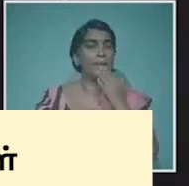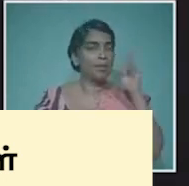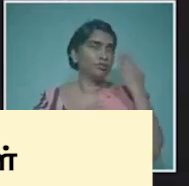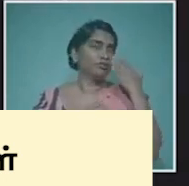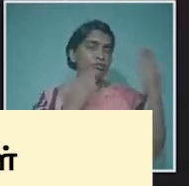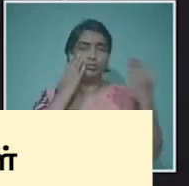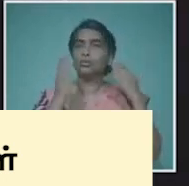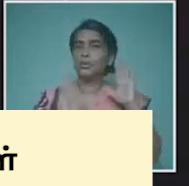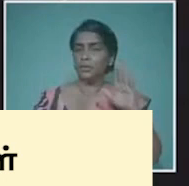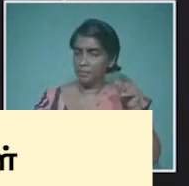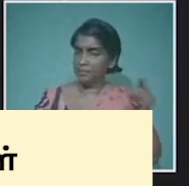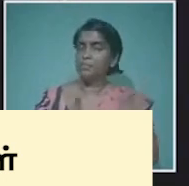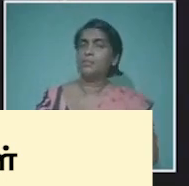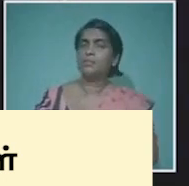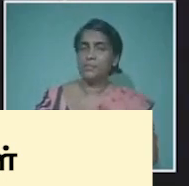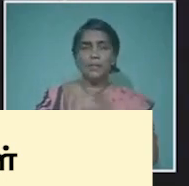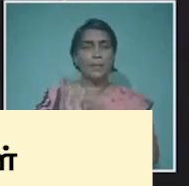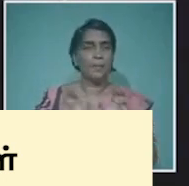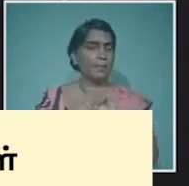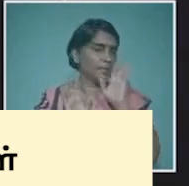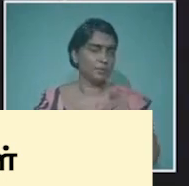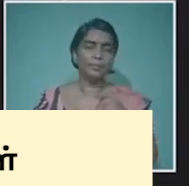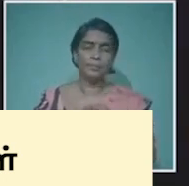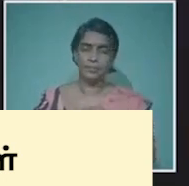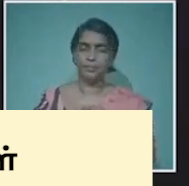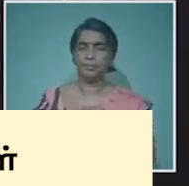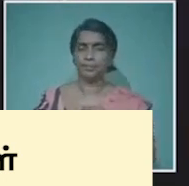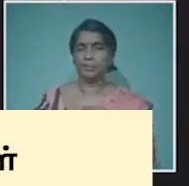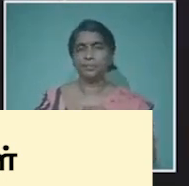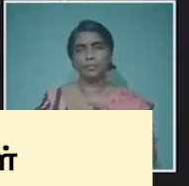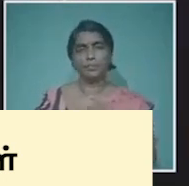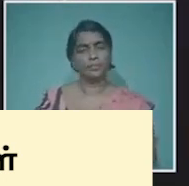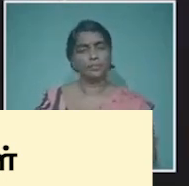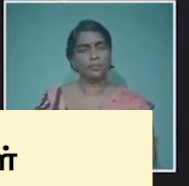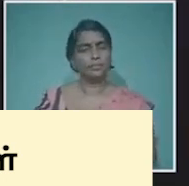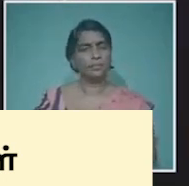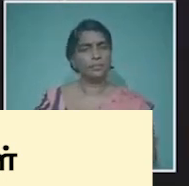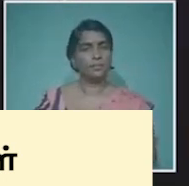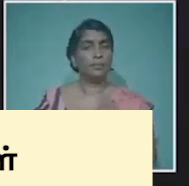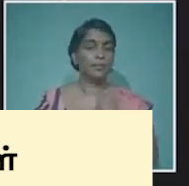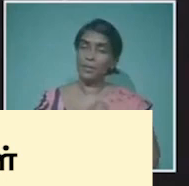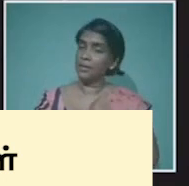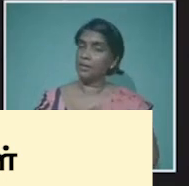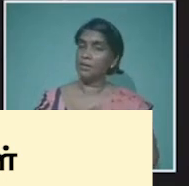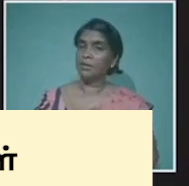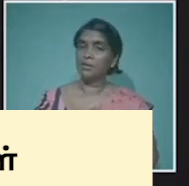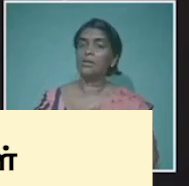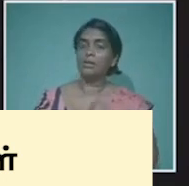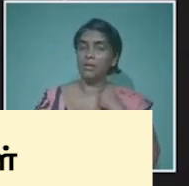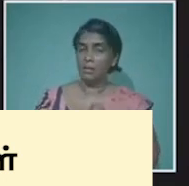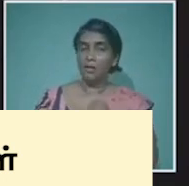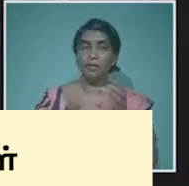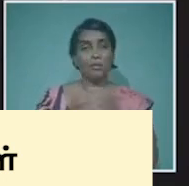ஊடகத்துறை இன்று விரும்பியவர்களை ஒரு அரசாங்கத்திற்கு கொண்டு வருவதற்கும் ஆட்சியில் இருந்து தூக்கி எறிவதற்கும் ஊடகத்துறை மிக முக்கிய காரணமாக